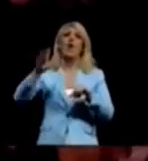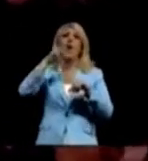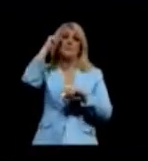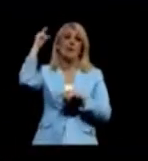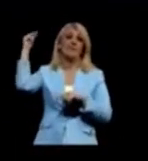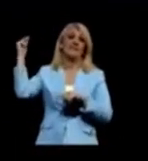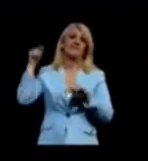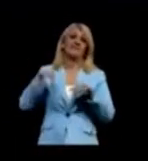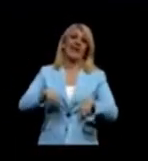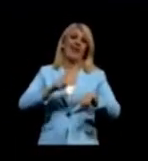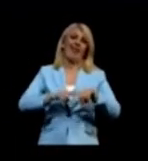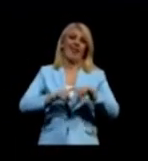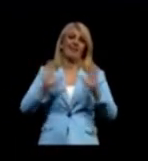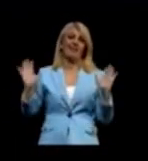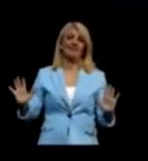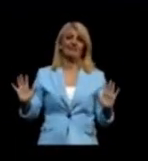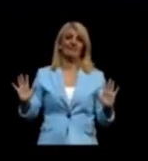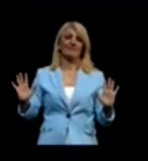Στο Πανεπιστήμιο Μακεδονίας